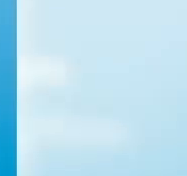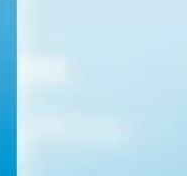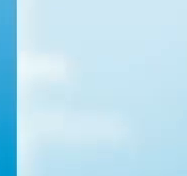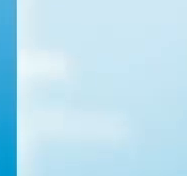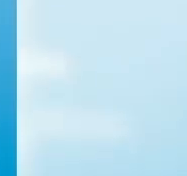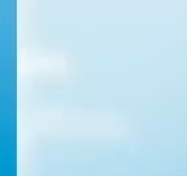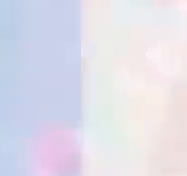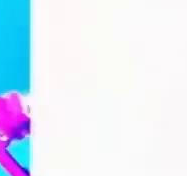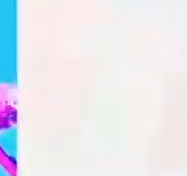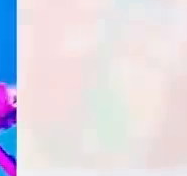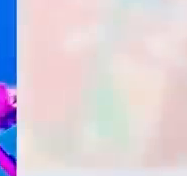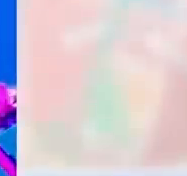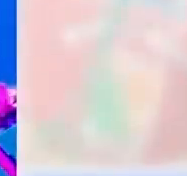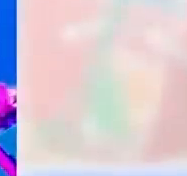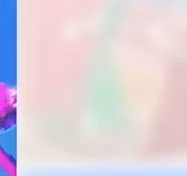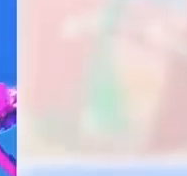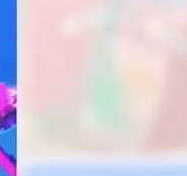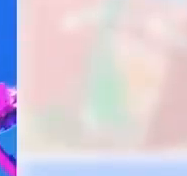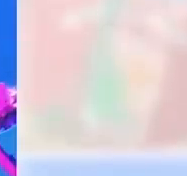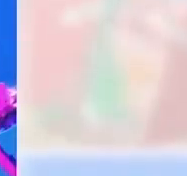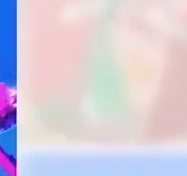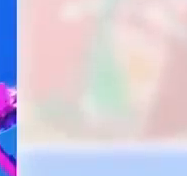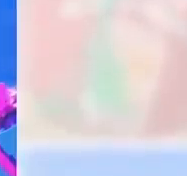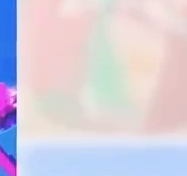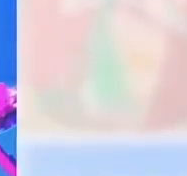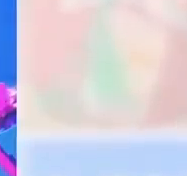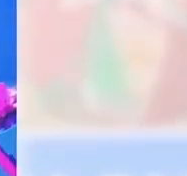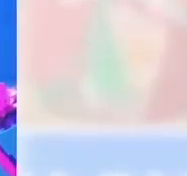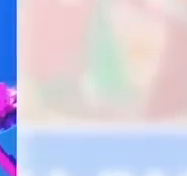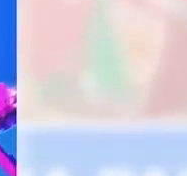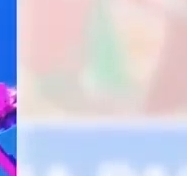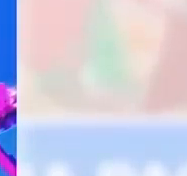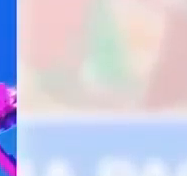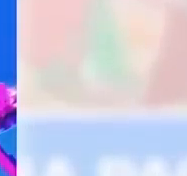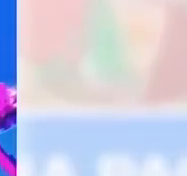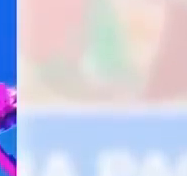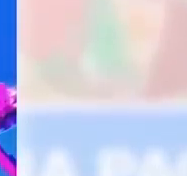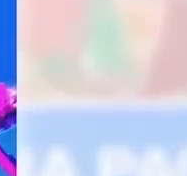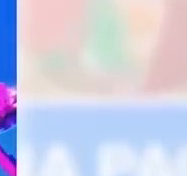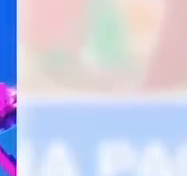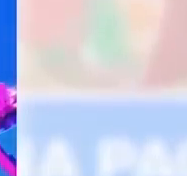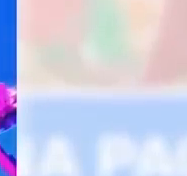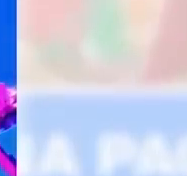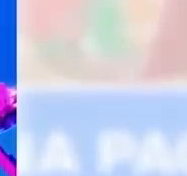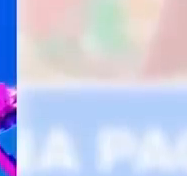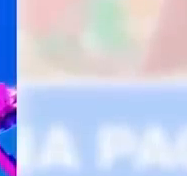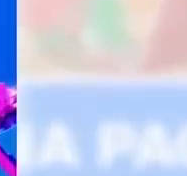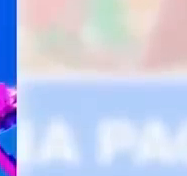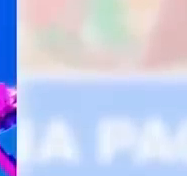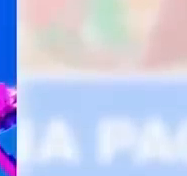via GCash, Paymaya, Shopee, Zalora, Megamart, Globe Rewards, Metrobank Credit